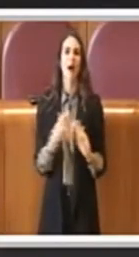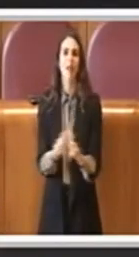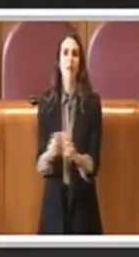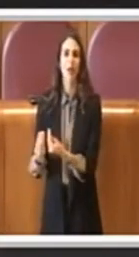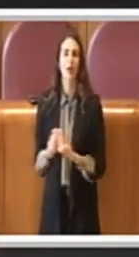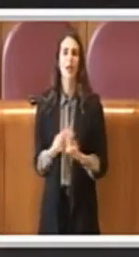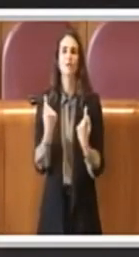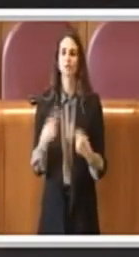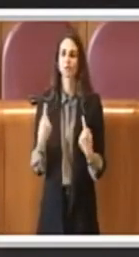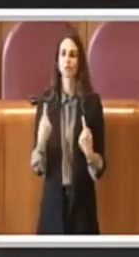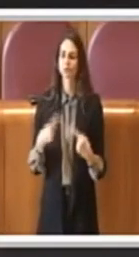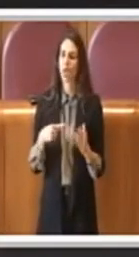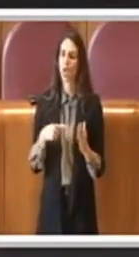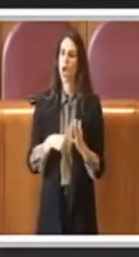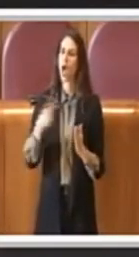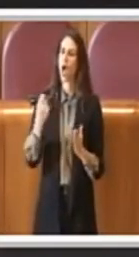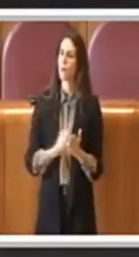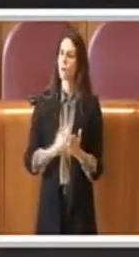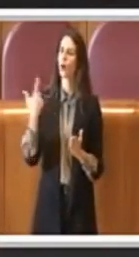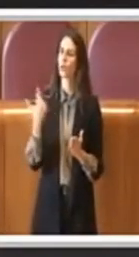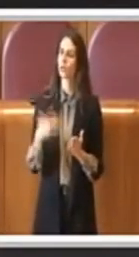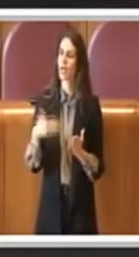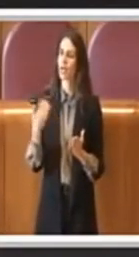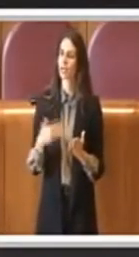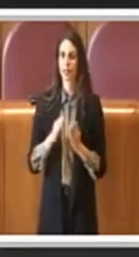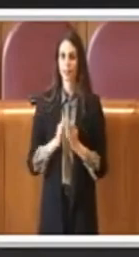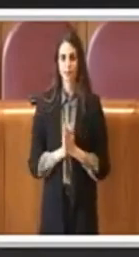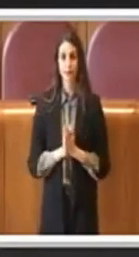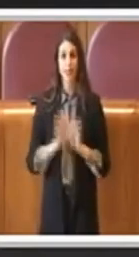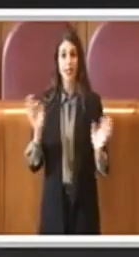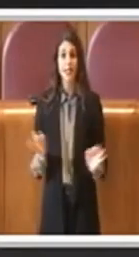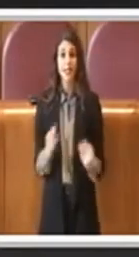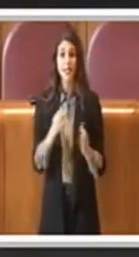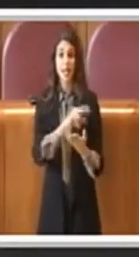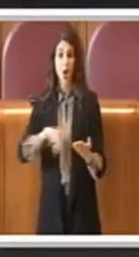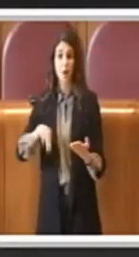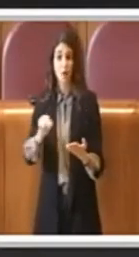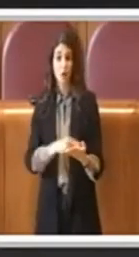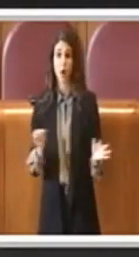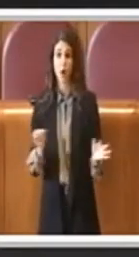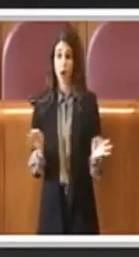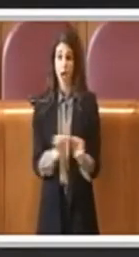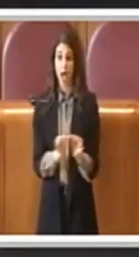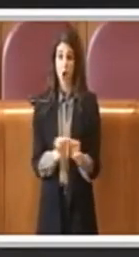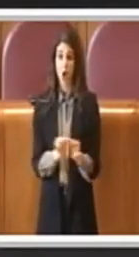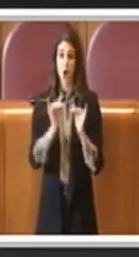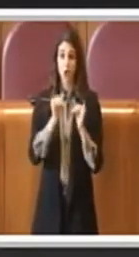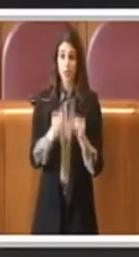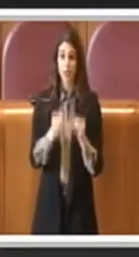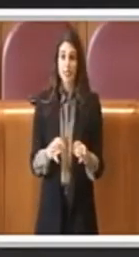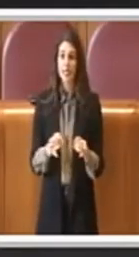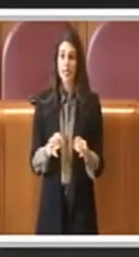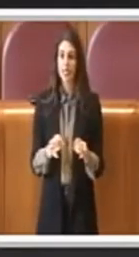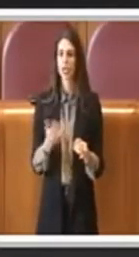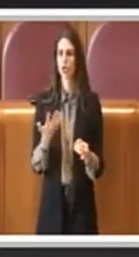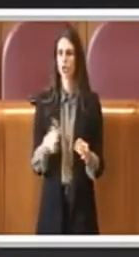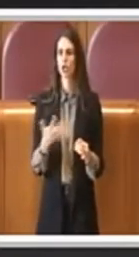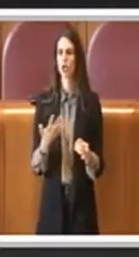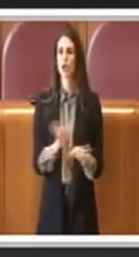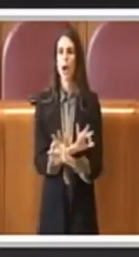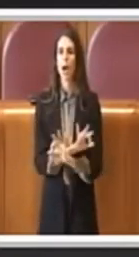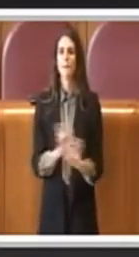sicuramente importante, ma diciamo così, qualora fosse votato favorevolmente dall'Aula, è anche pronto una